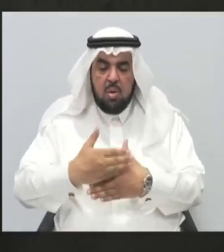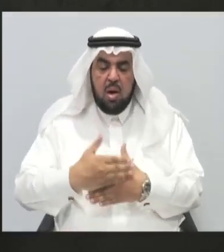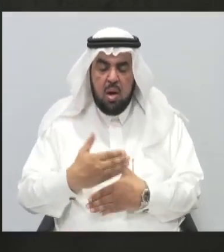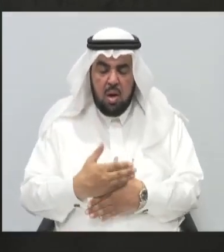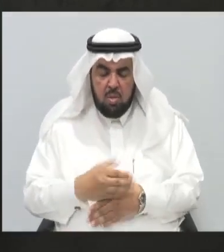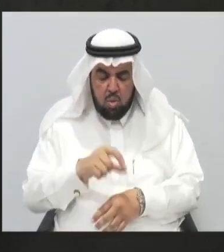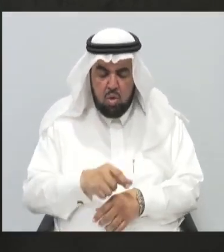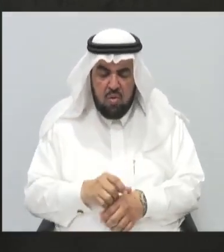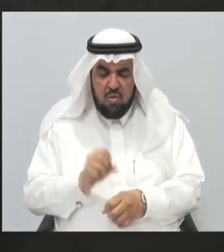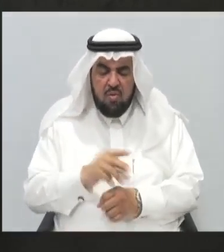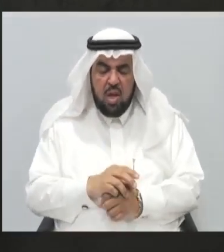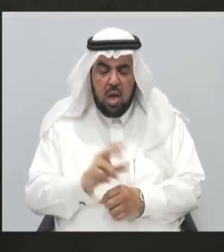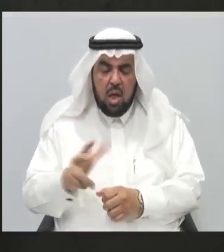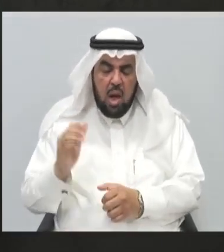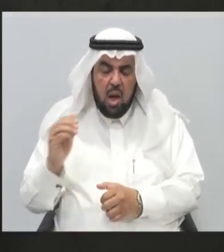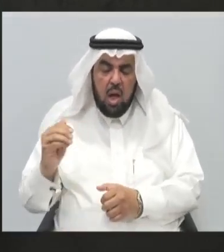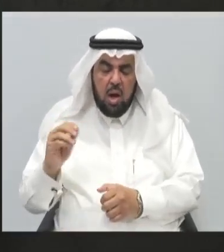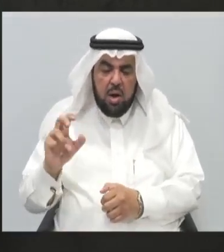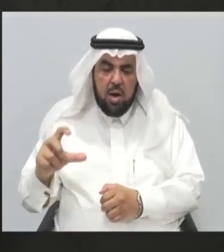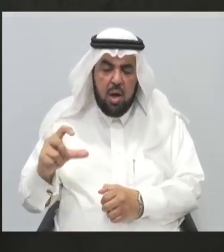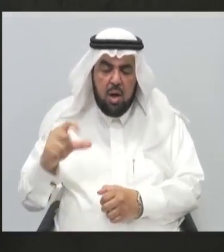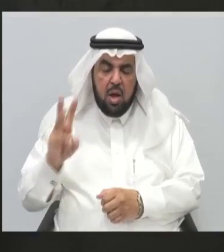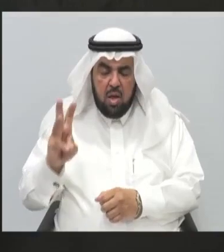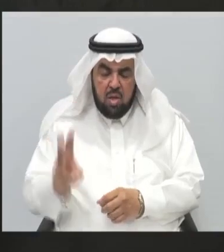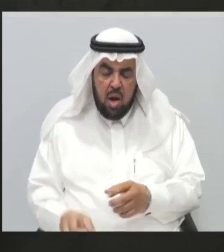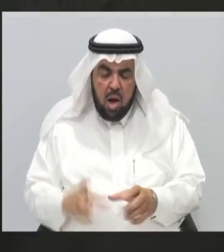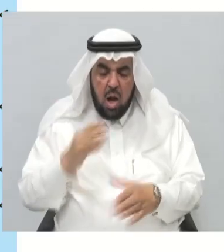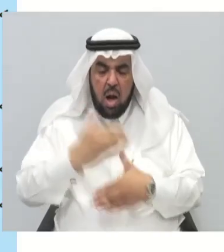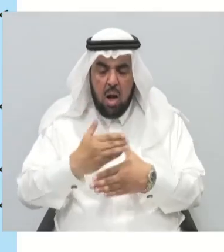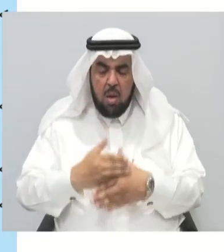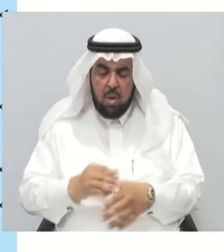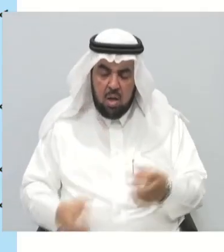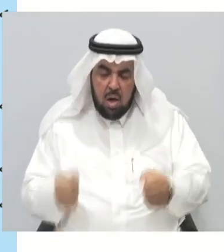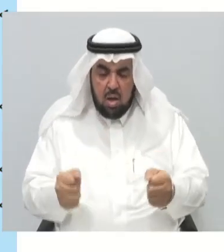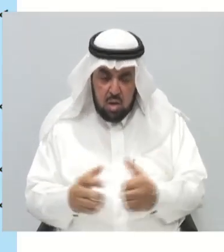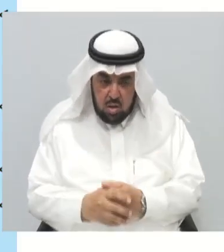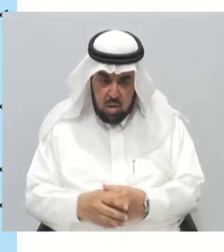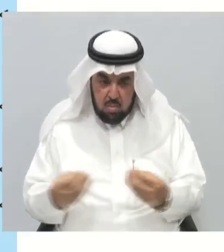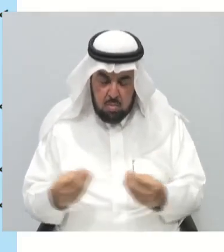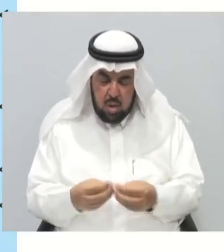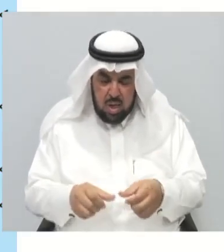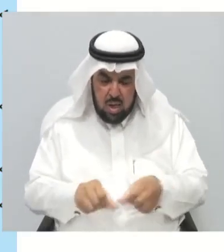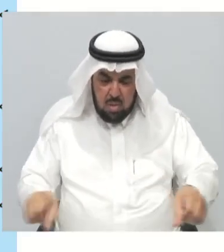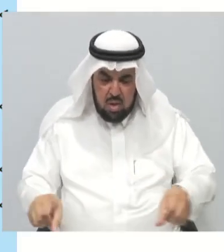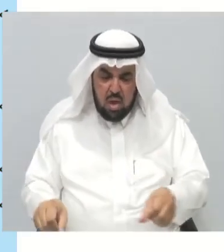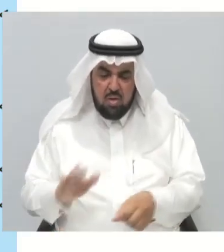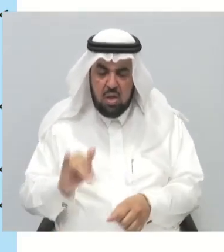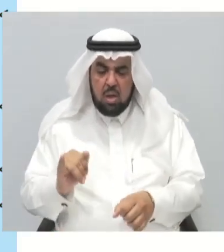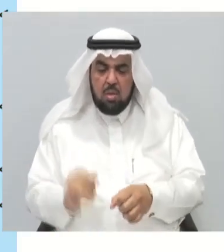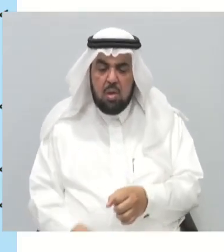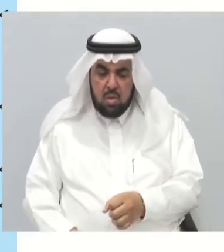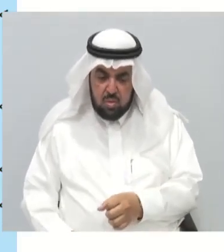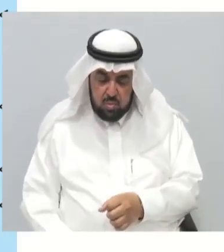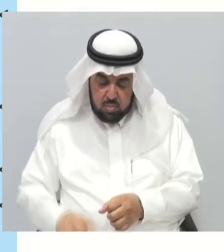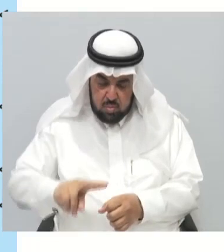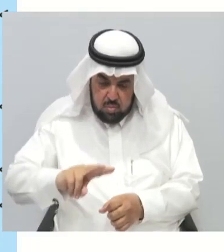موجوده في فئه الحدث الاكشن اللي هي لبنه لبنه القياده درايف مع المسافه بالسنتيمتر طبعا